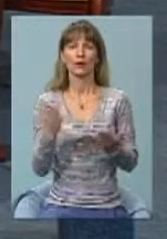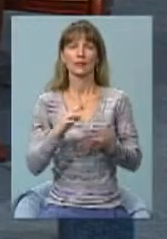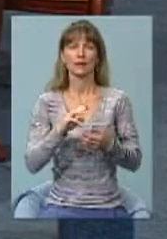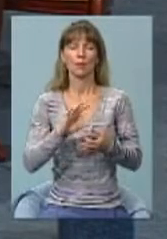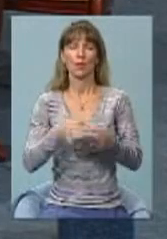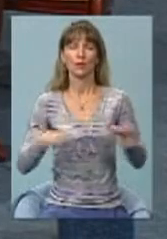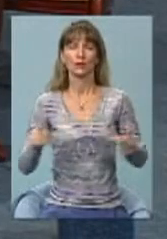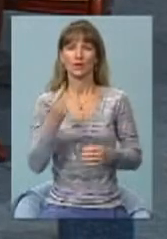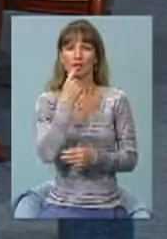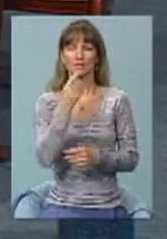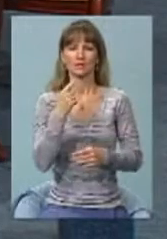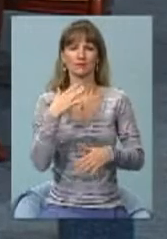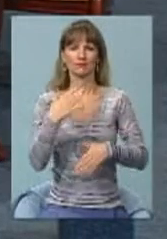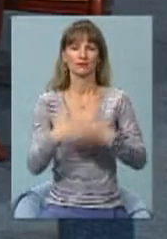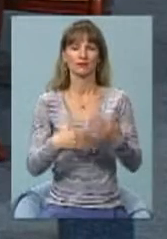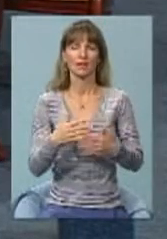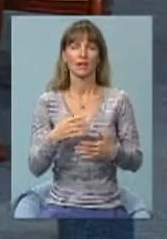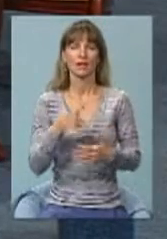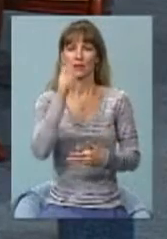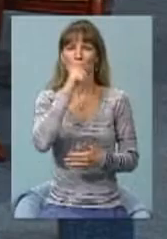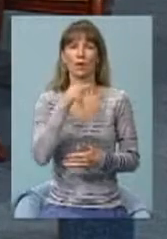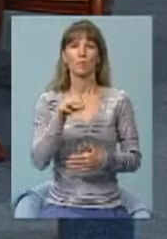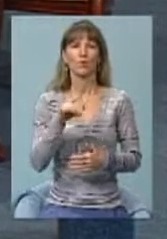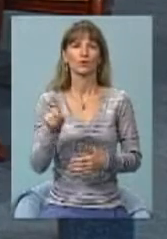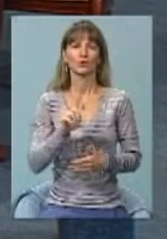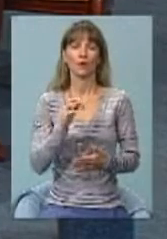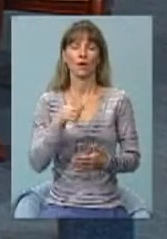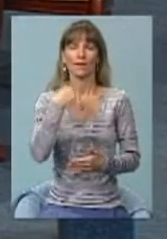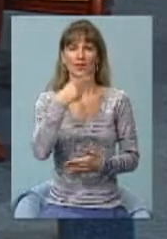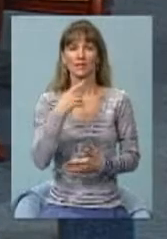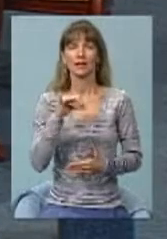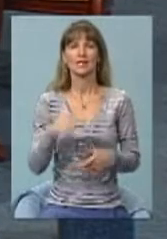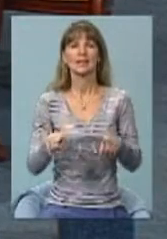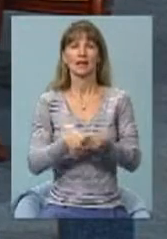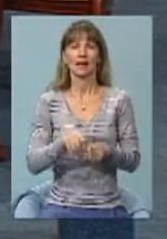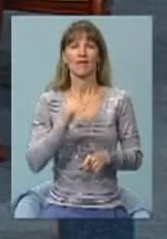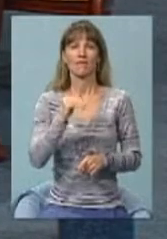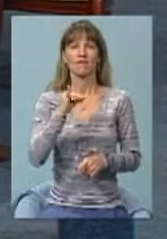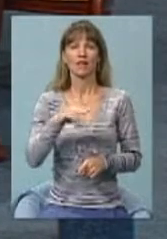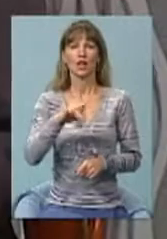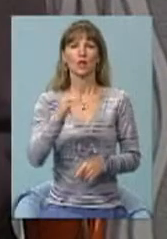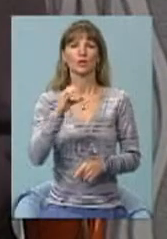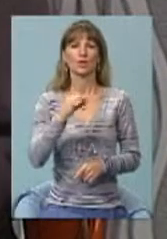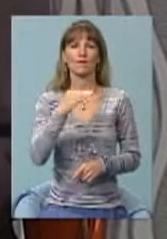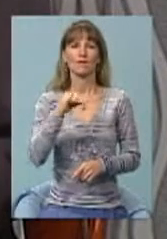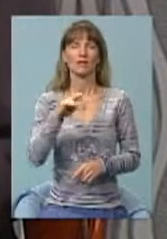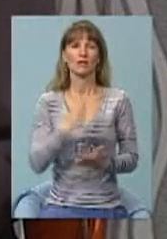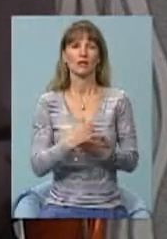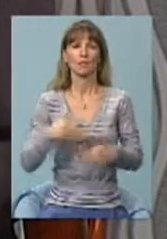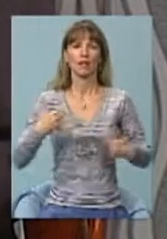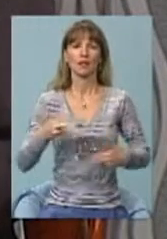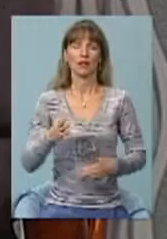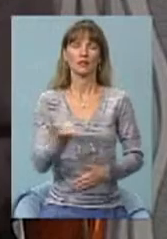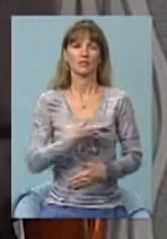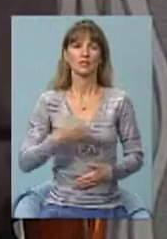що навіть язик ламається, від яких навіть не розумієш, про що йде мова. І, власне, така філософія, вона є дуже корисною для нас.